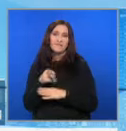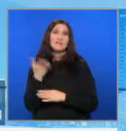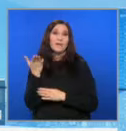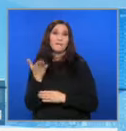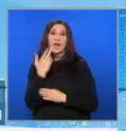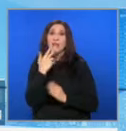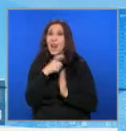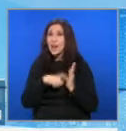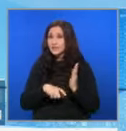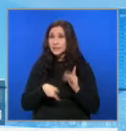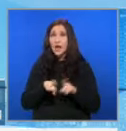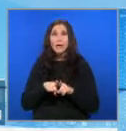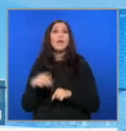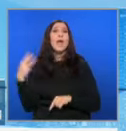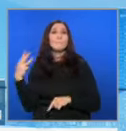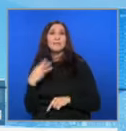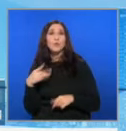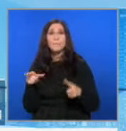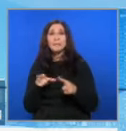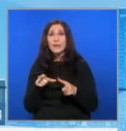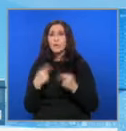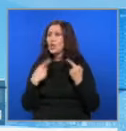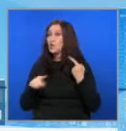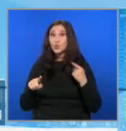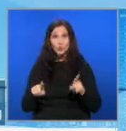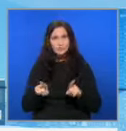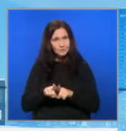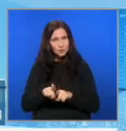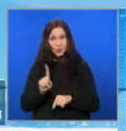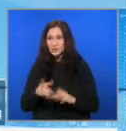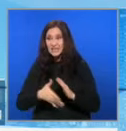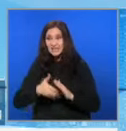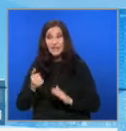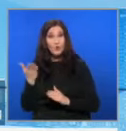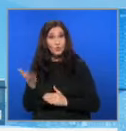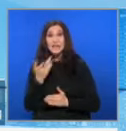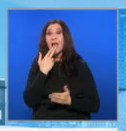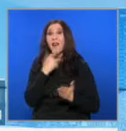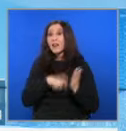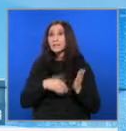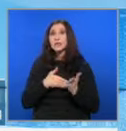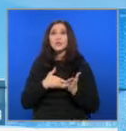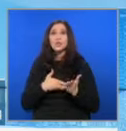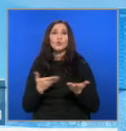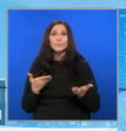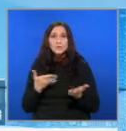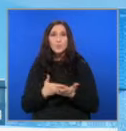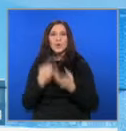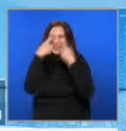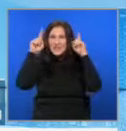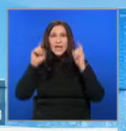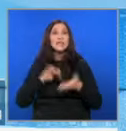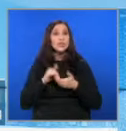тази листа, както и епископ Михаил, както и други, които са извадени от тази листа, защото според Светия Синод